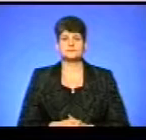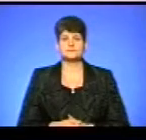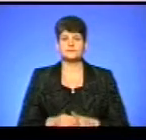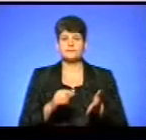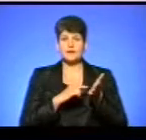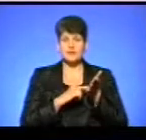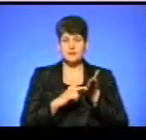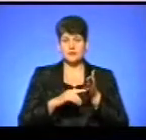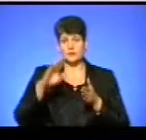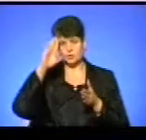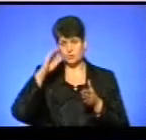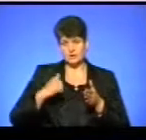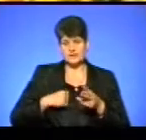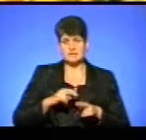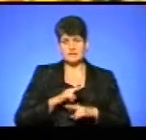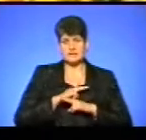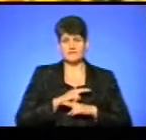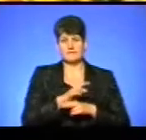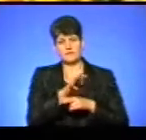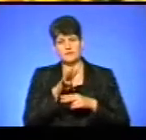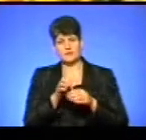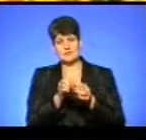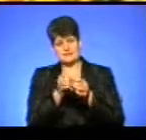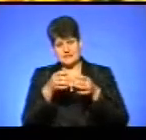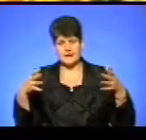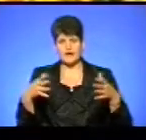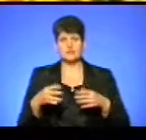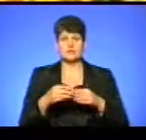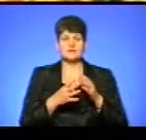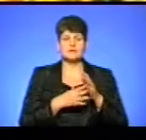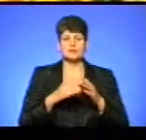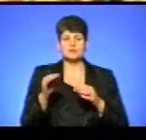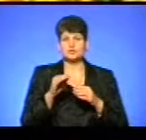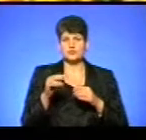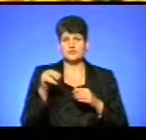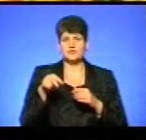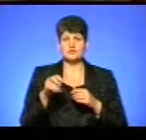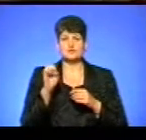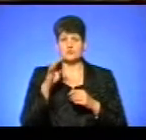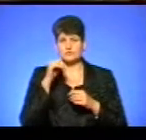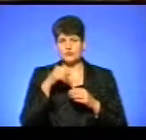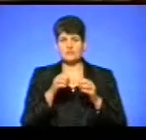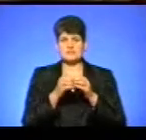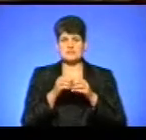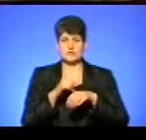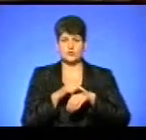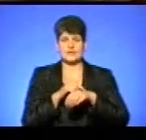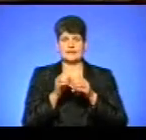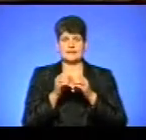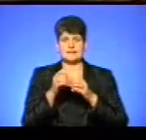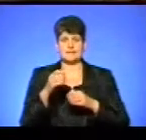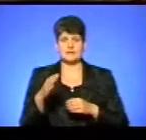Зазначу, боєць загинув від мінометного снаряду 19 жовтня 2014 року вранці о 10 годині 10